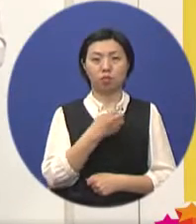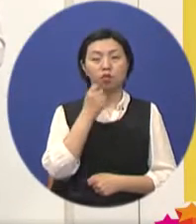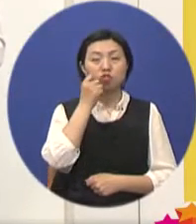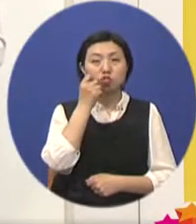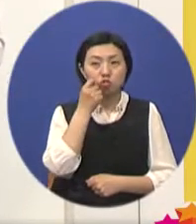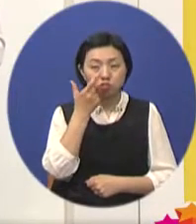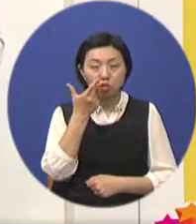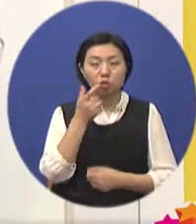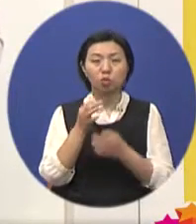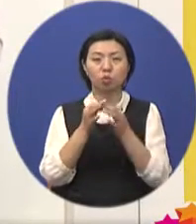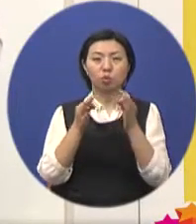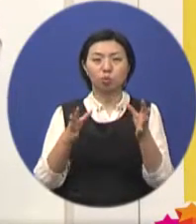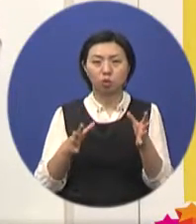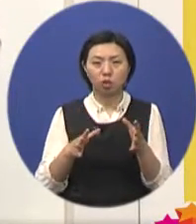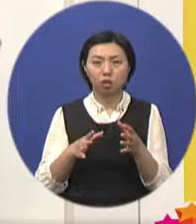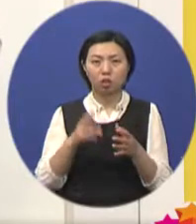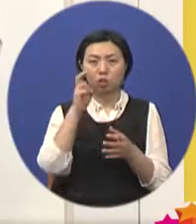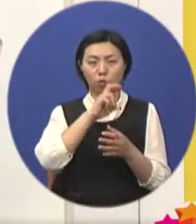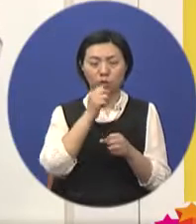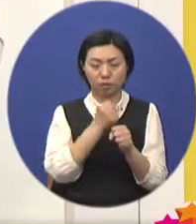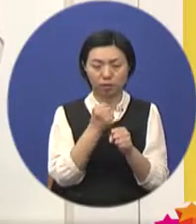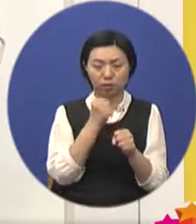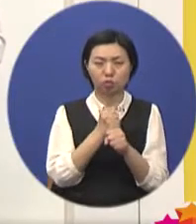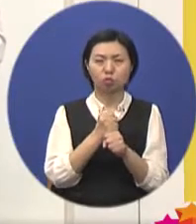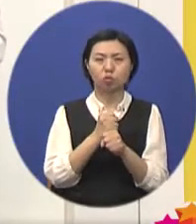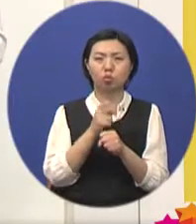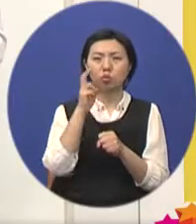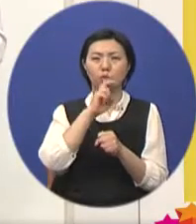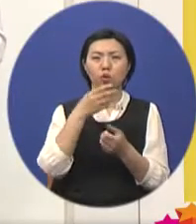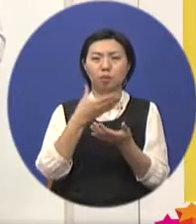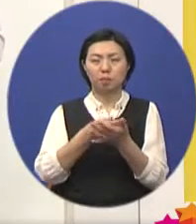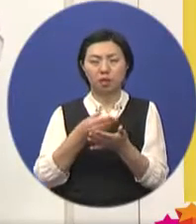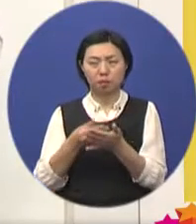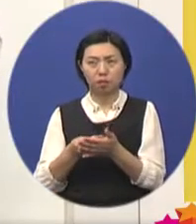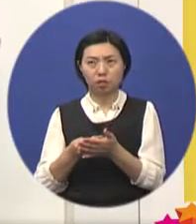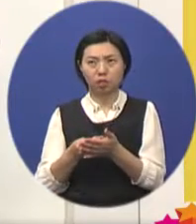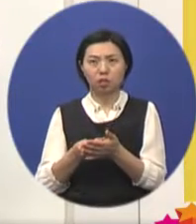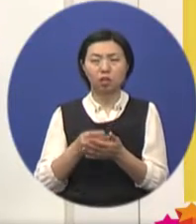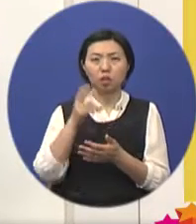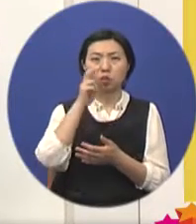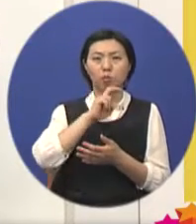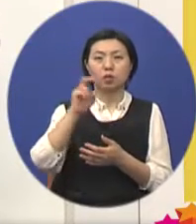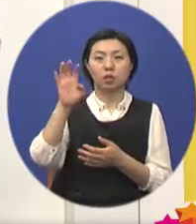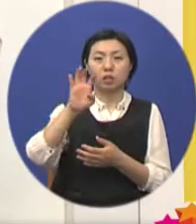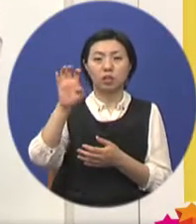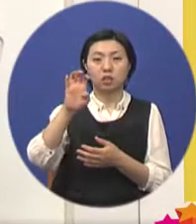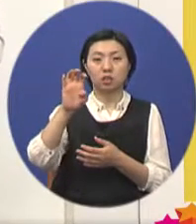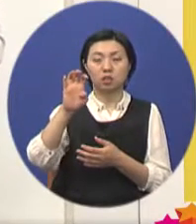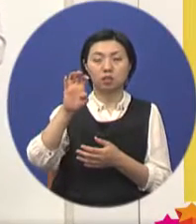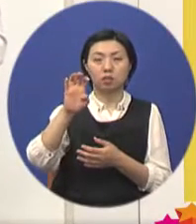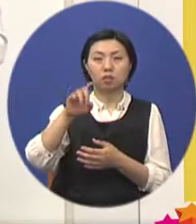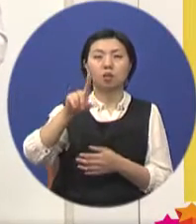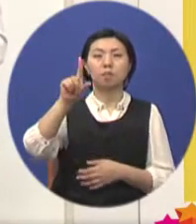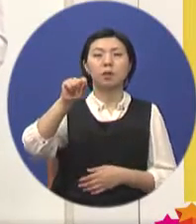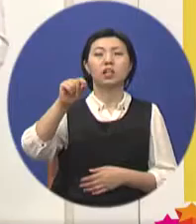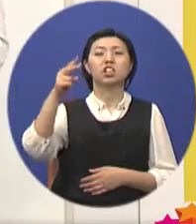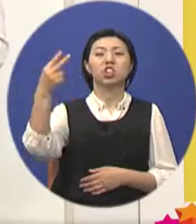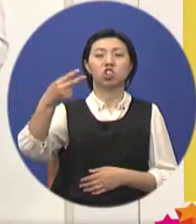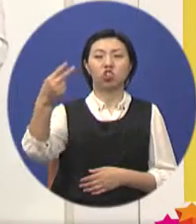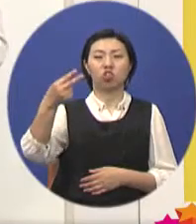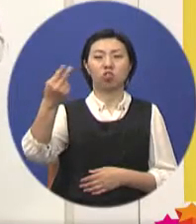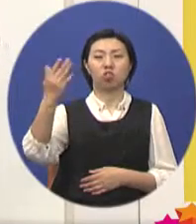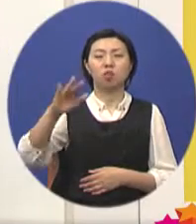노래 뭐 만들고 녹음하고 그랬는데, 그러니까 CD 40곡에 12,000원이거든요. 근데 그것도 비싸서 안 사는